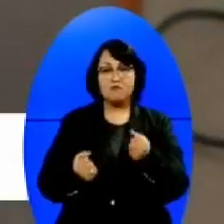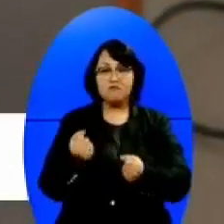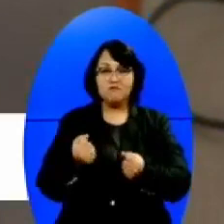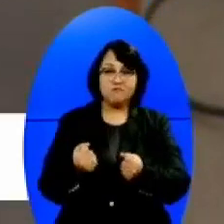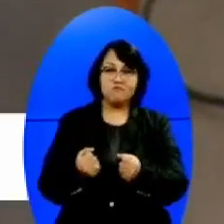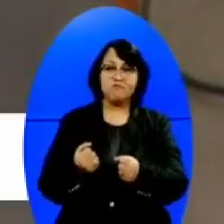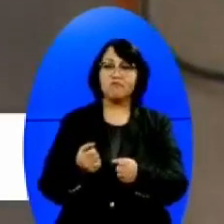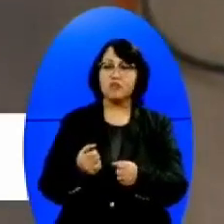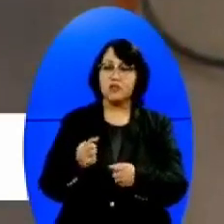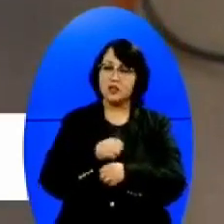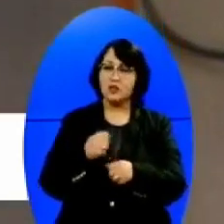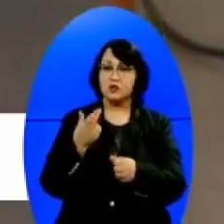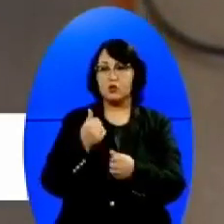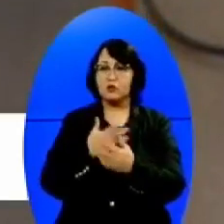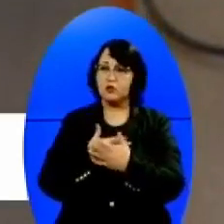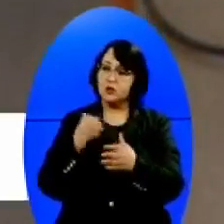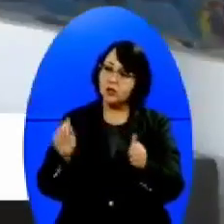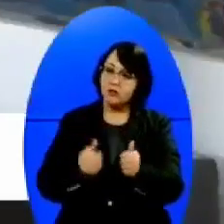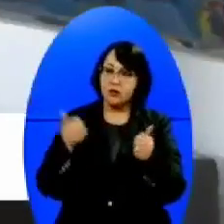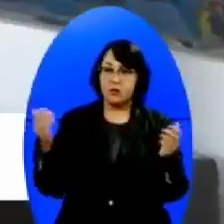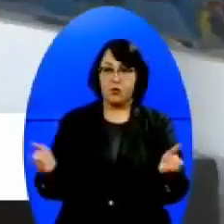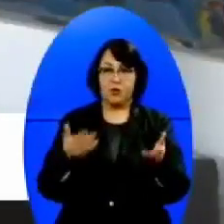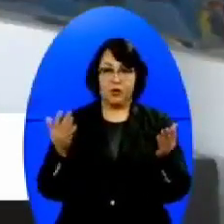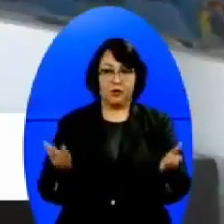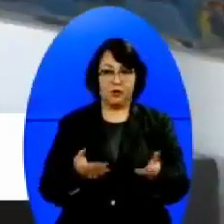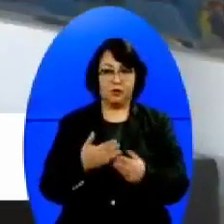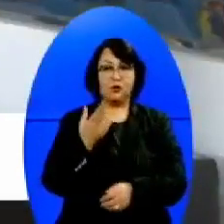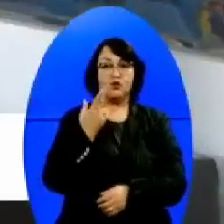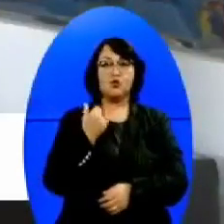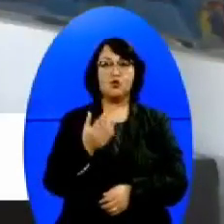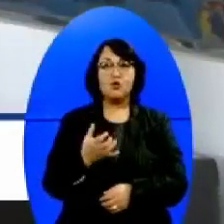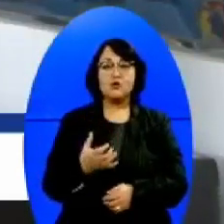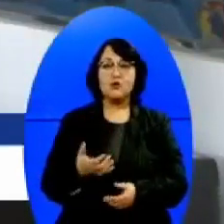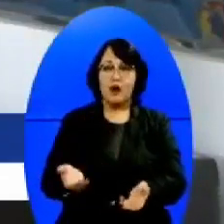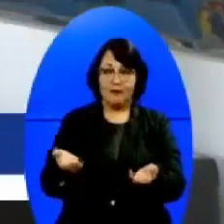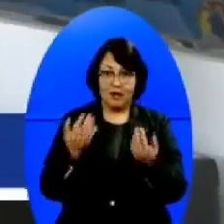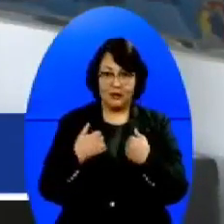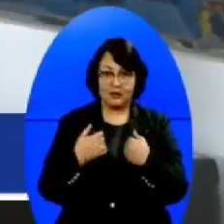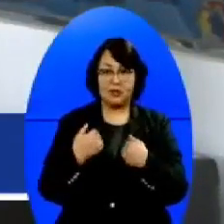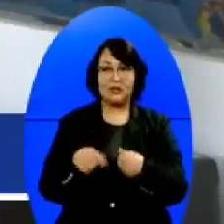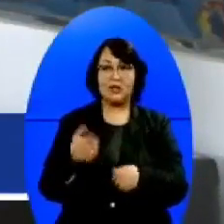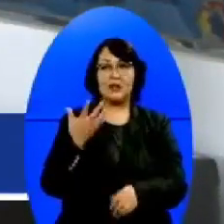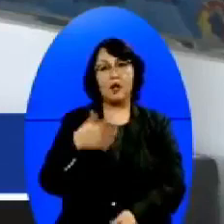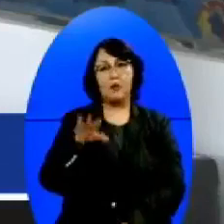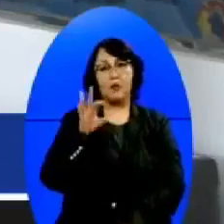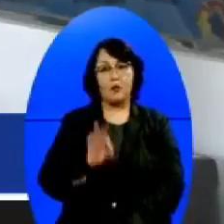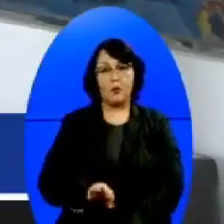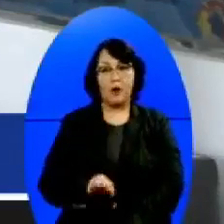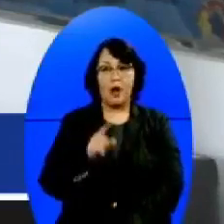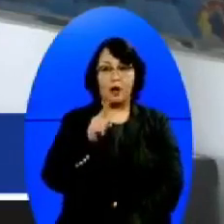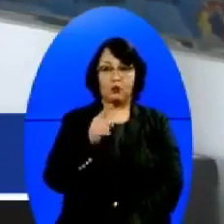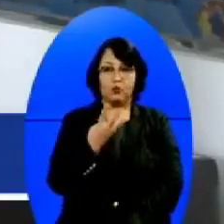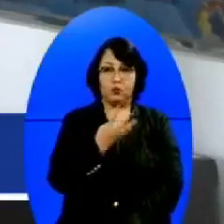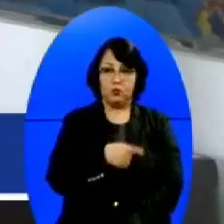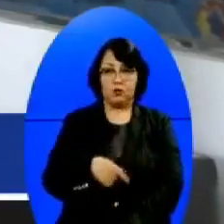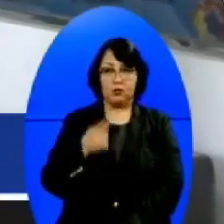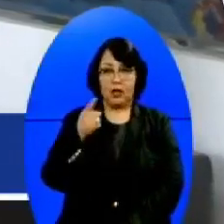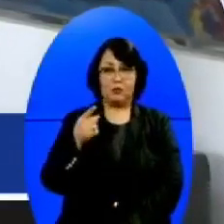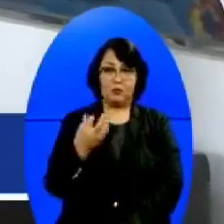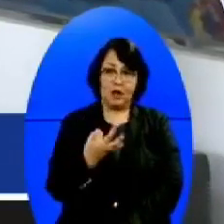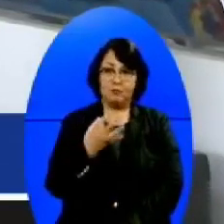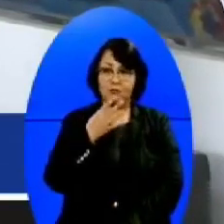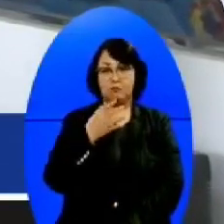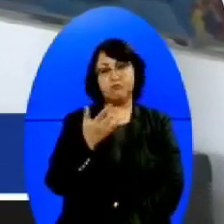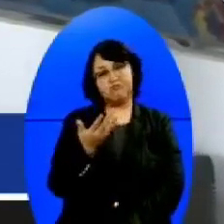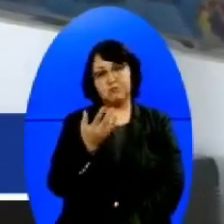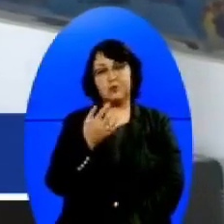иргэдийг идэвхтэй хамрагдахыг уриалж байна. Цус цуглуулалтын 50% 14-18-аас за нэг 30